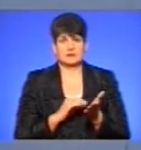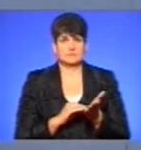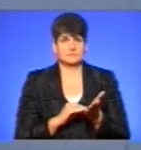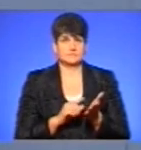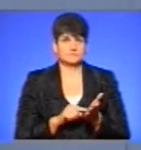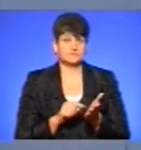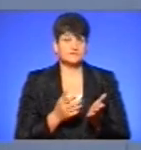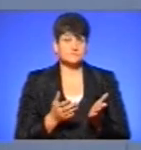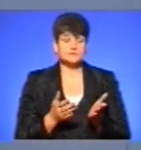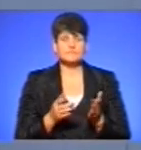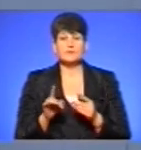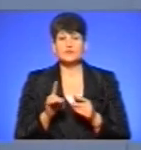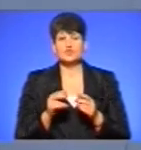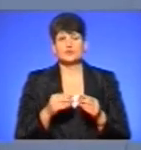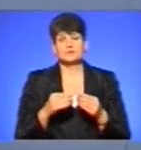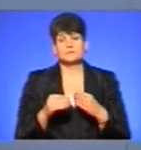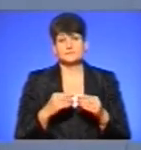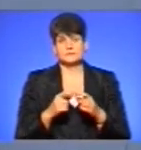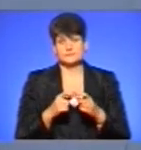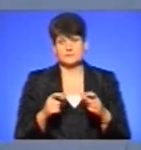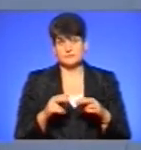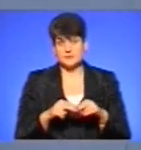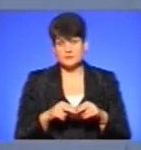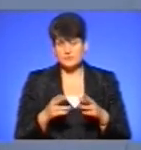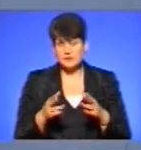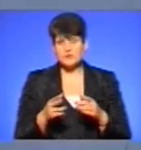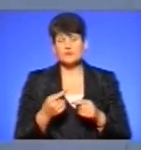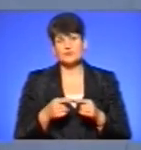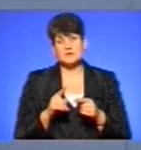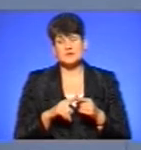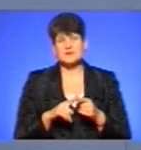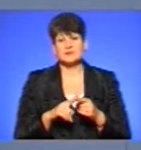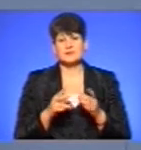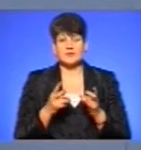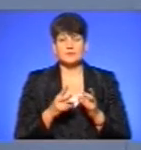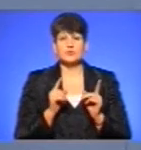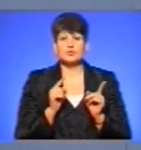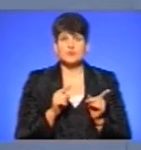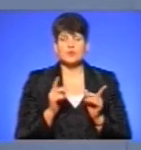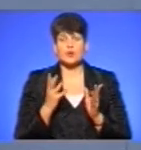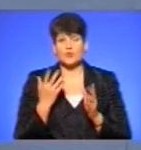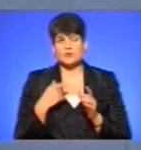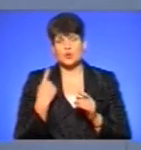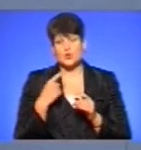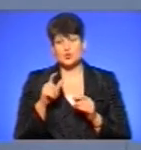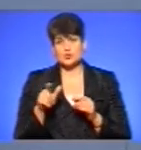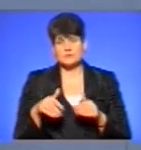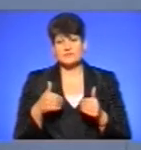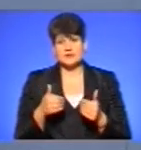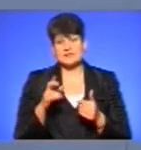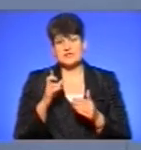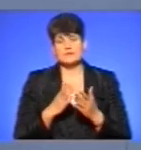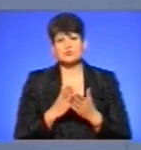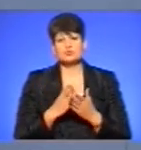Щодо ID-карток і витяг. Ну, це потрібно тільки тоді, коли особа звертається до державної установи, де